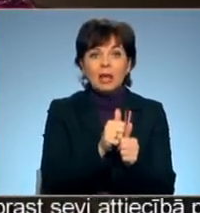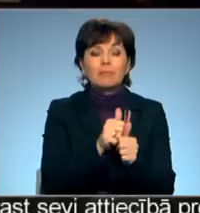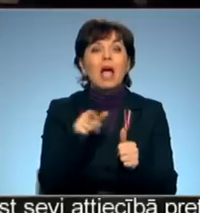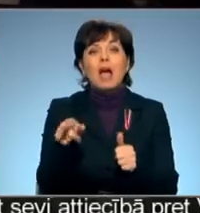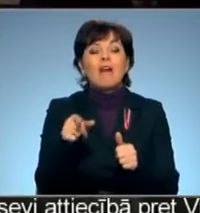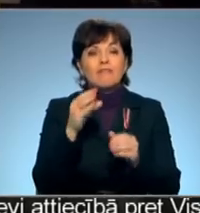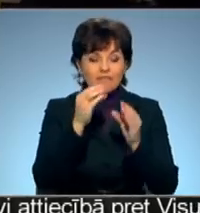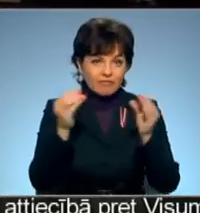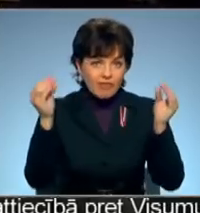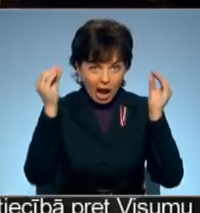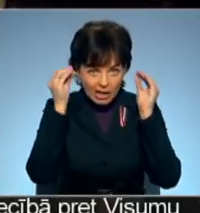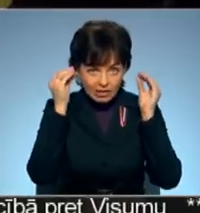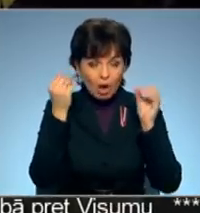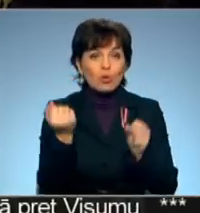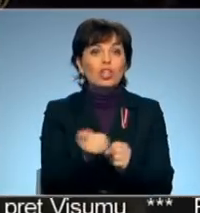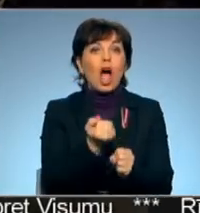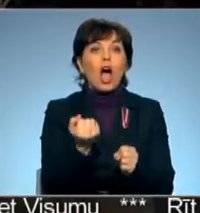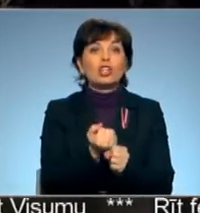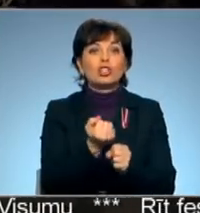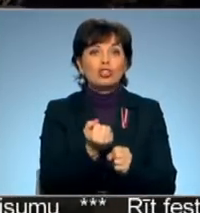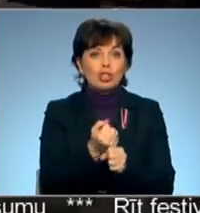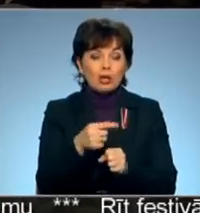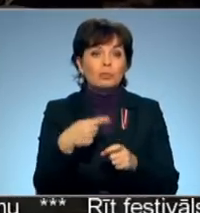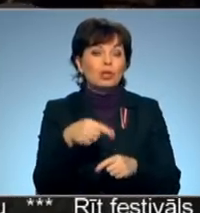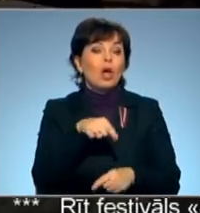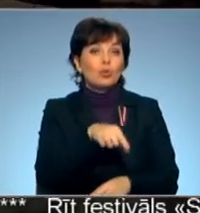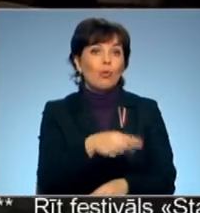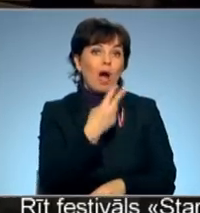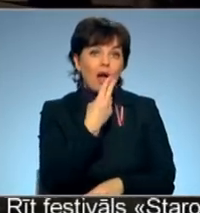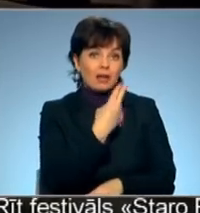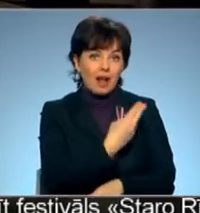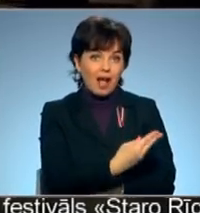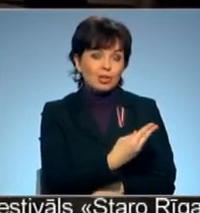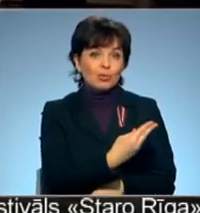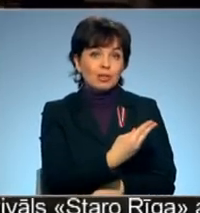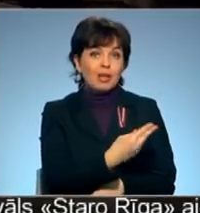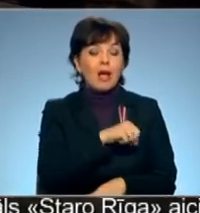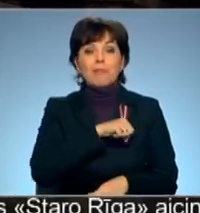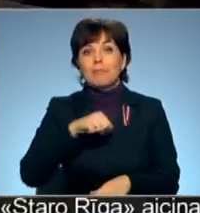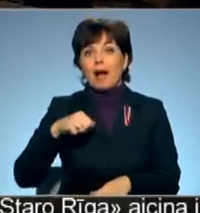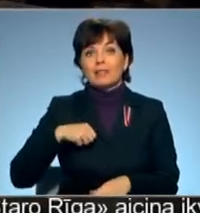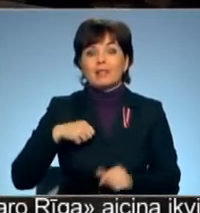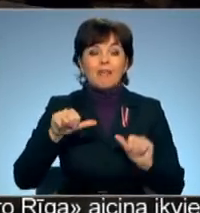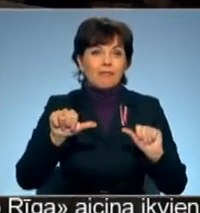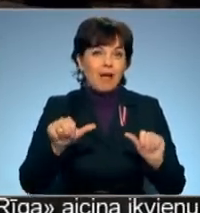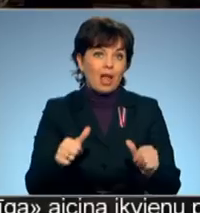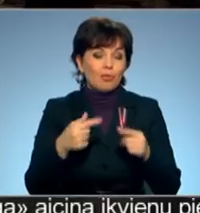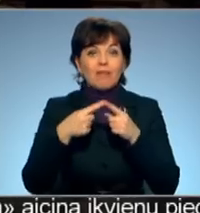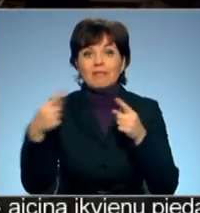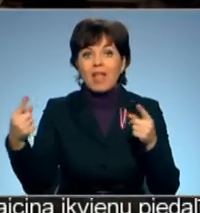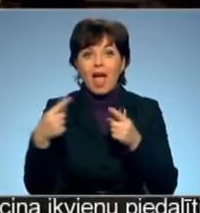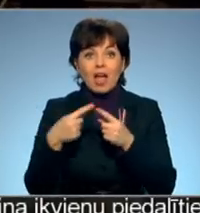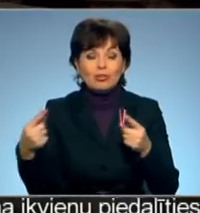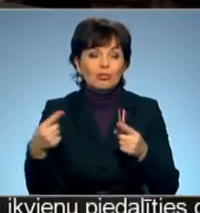vainagu darināšanas procesam, un man liekas, ka to redzot, nu, jau kaut kā pats no sevis veidojās tas teksts, ar kuru es